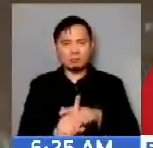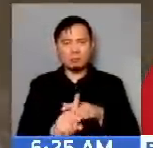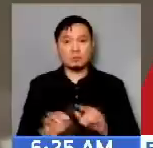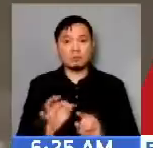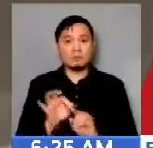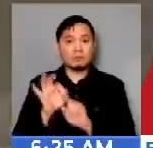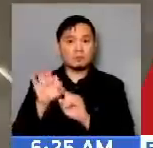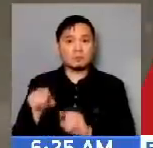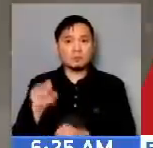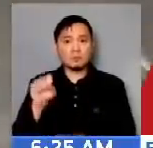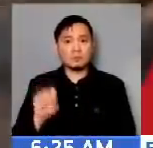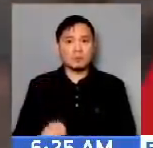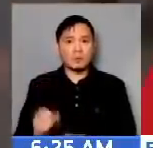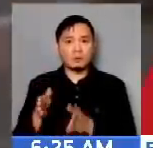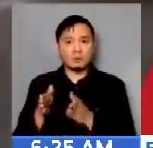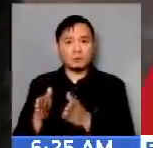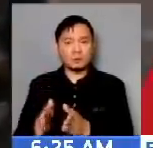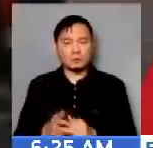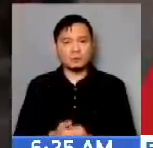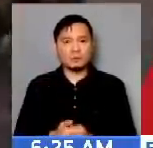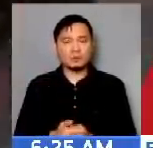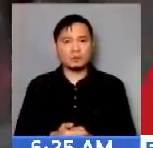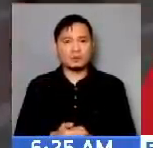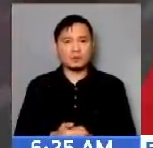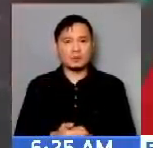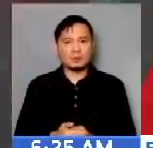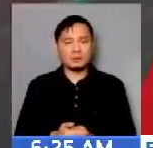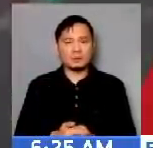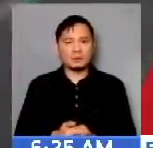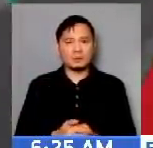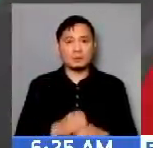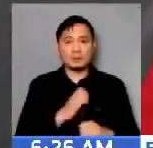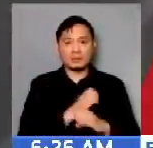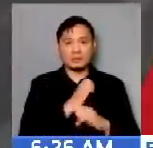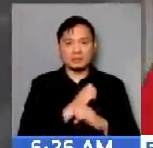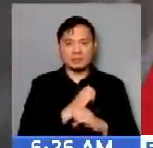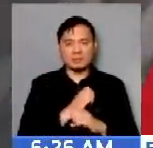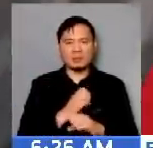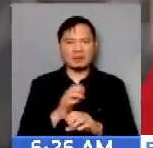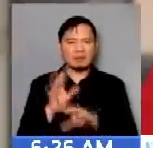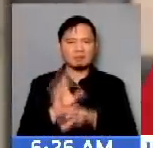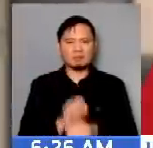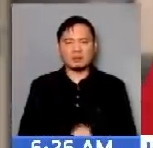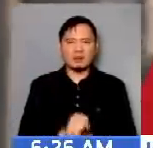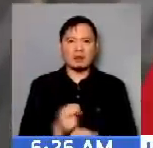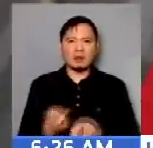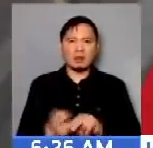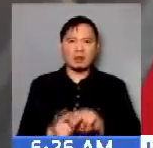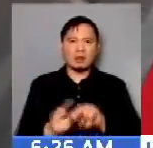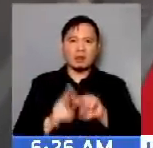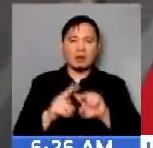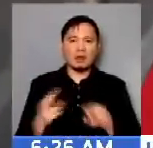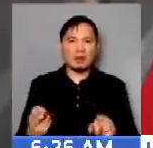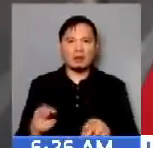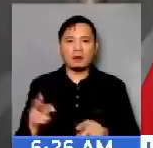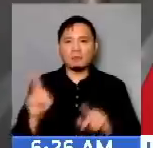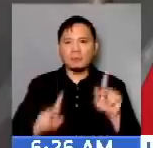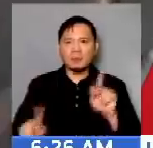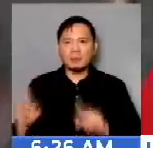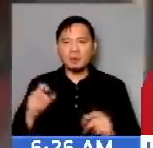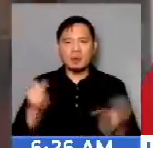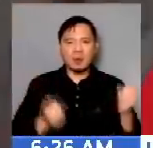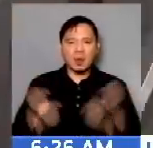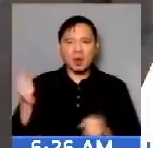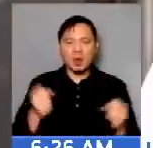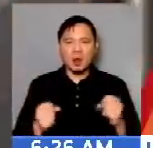EDSA Bus Carousel Station naman dito, nagsisimula na rin talaga dumami ang mga pasahero. Kaya ang BPO agent, si Jonas Barcelona,